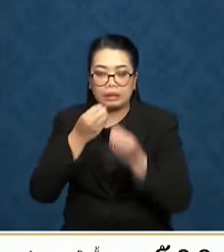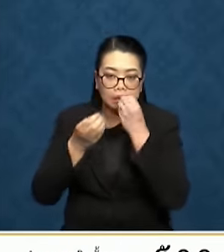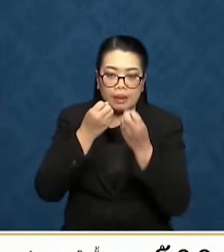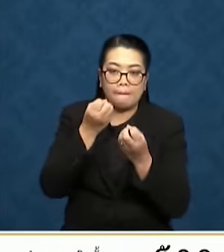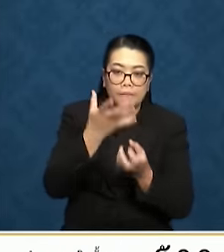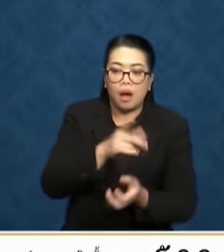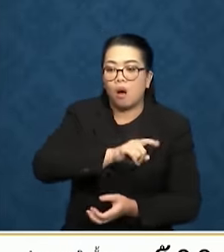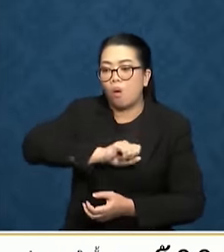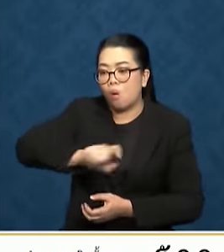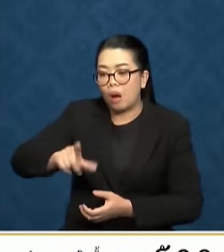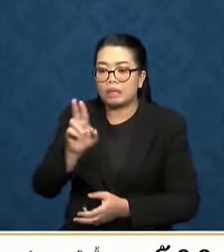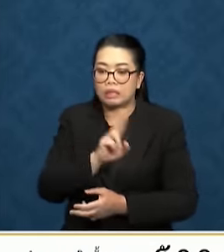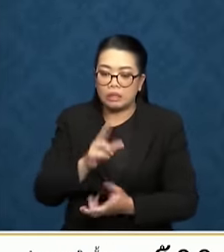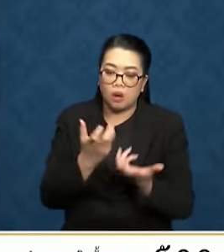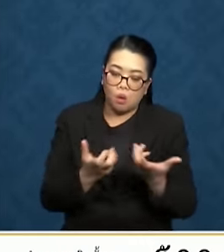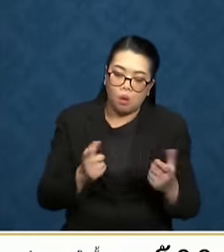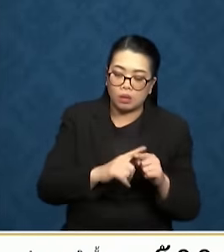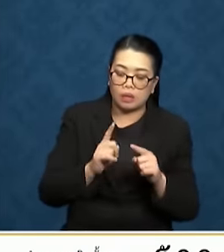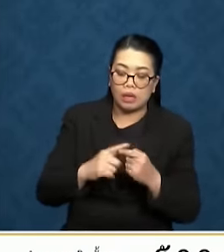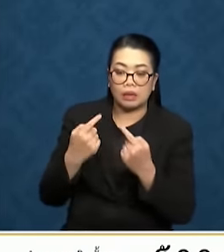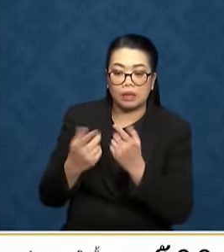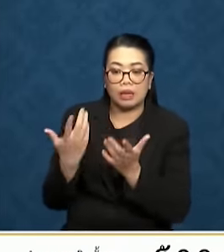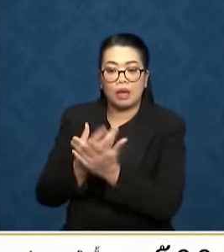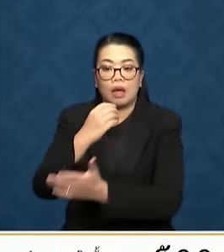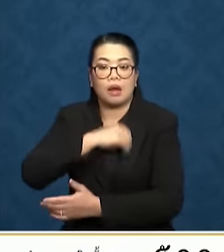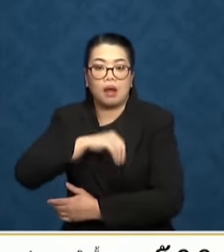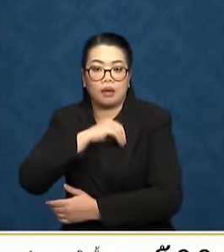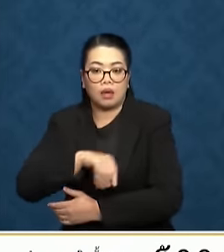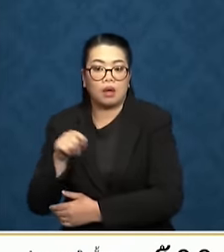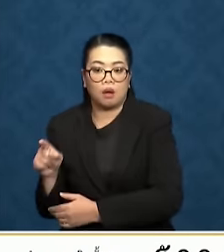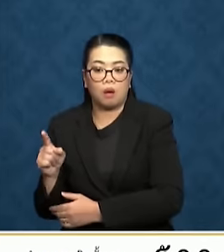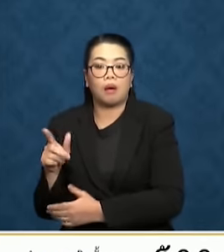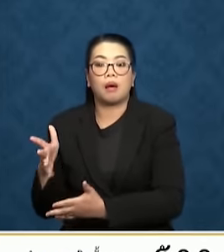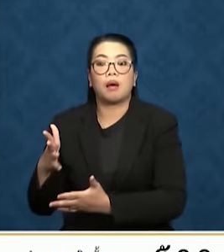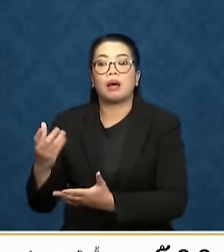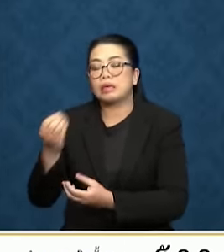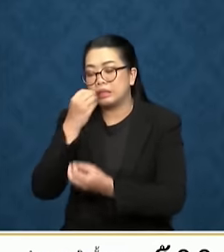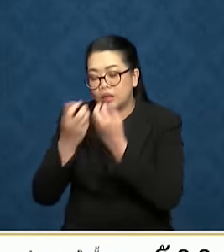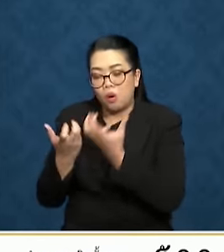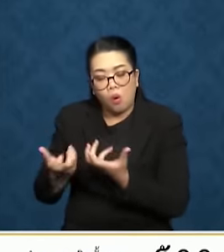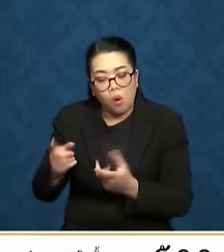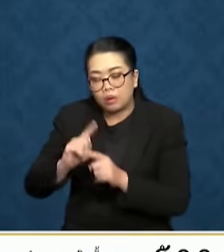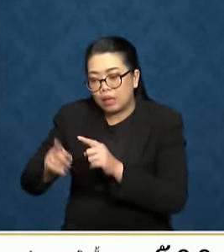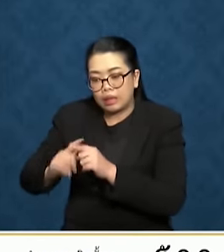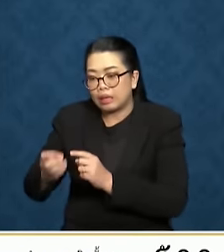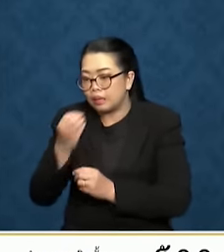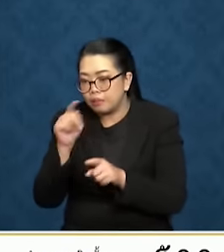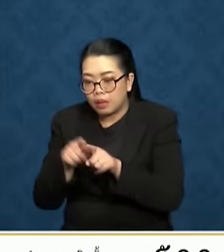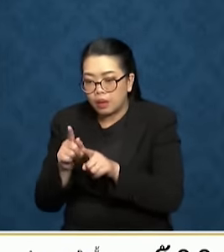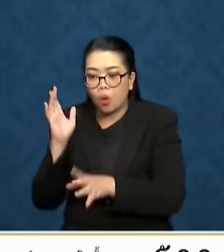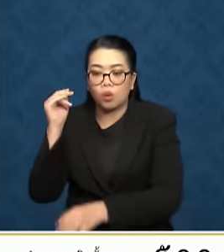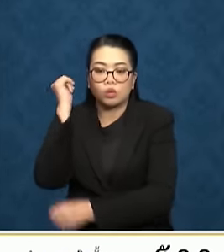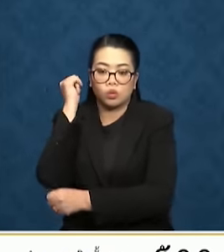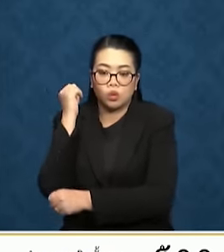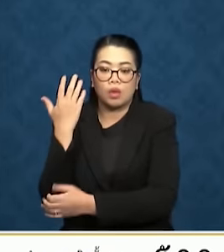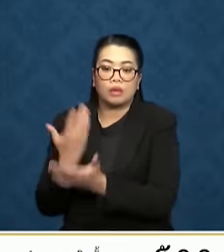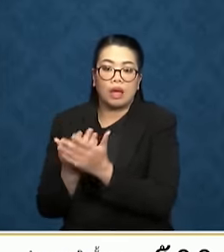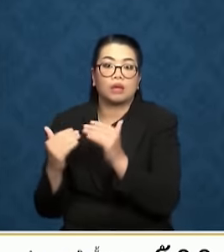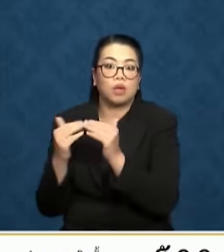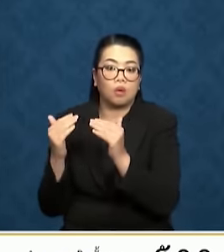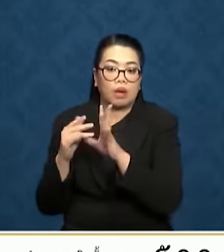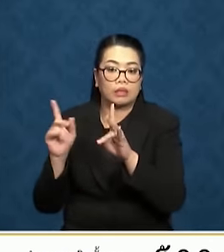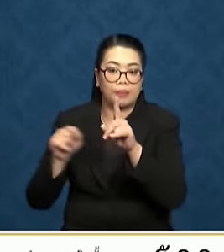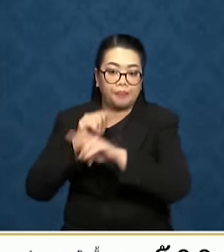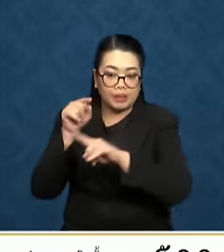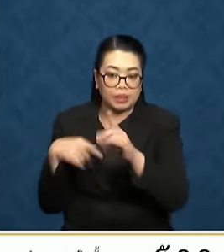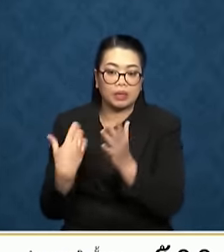กว่าแต่หากคิดตามสัดส่วนรายได้จะเห็นว่าในการบริโภคสินค้าชนิดเดียวกันคนจนจ่ายแวตในสัดส่วน